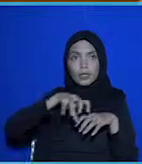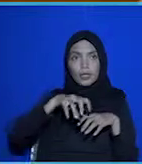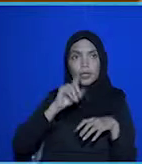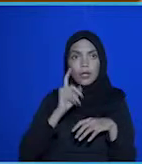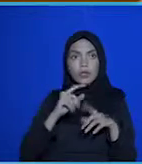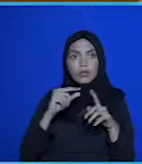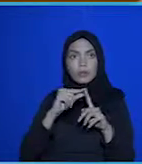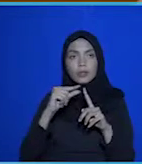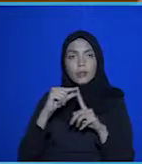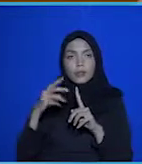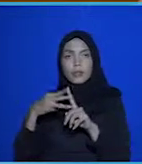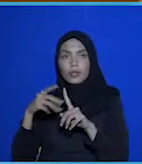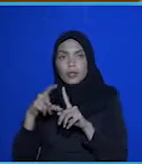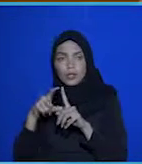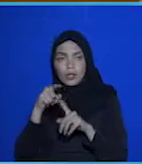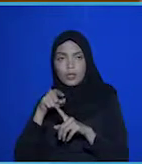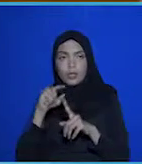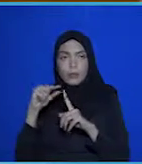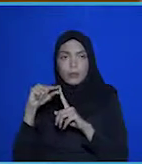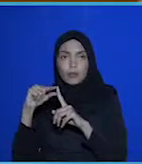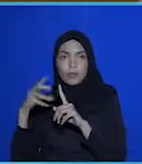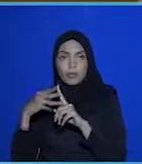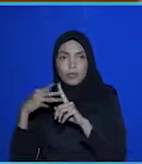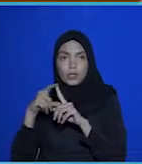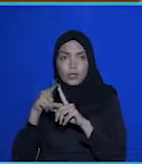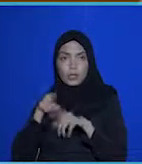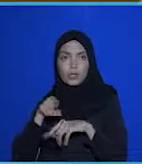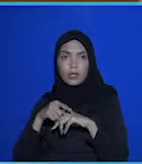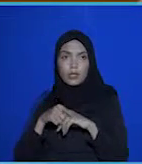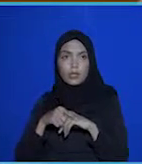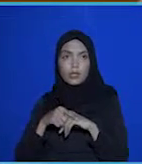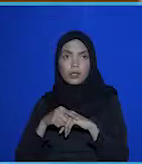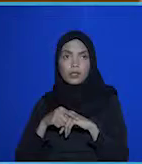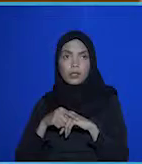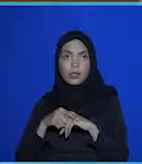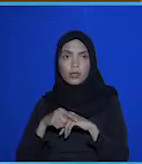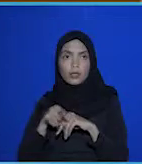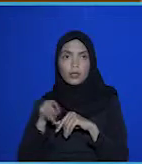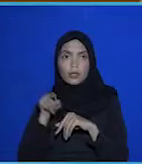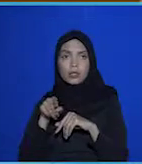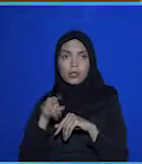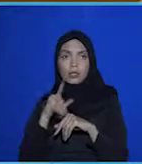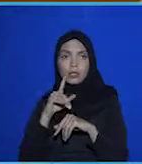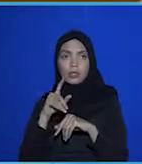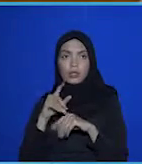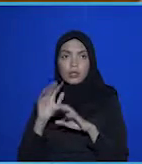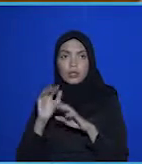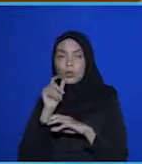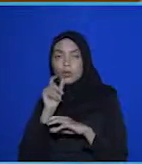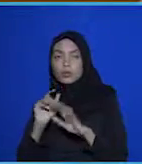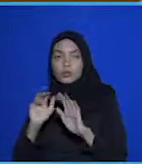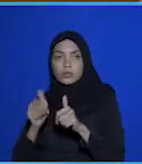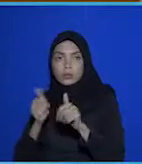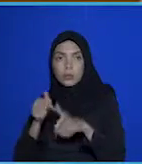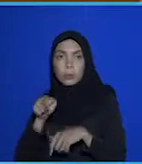daerah ada BPBD. Tentunya yang menjadi motor utama dalam kesiapan